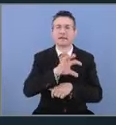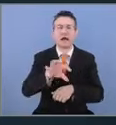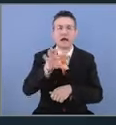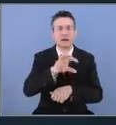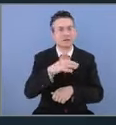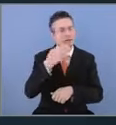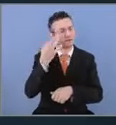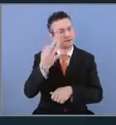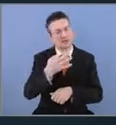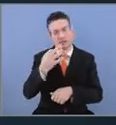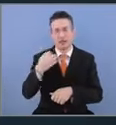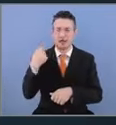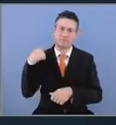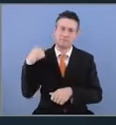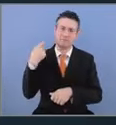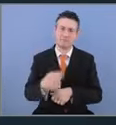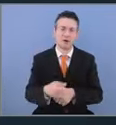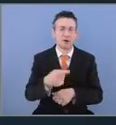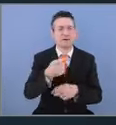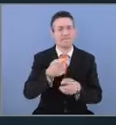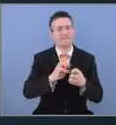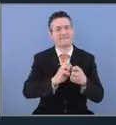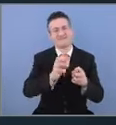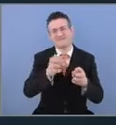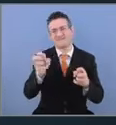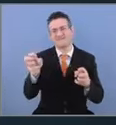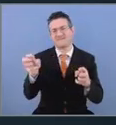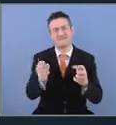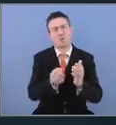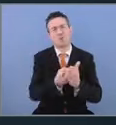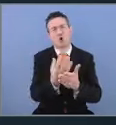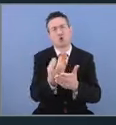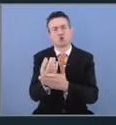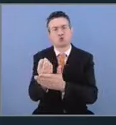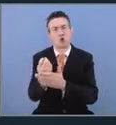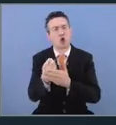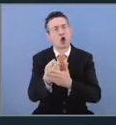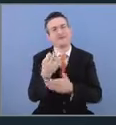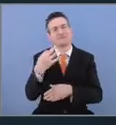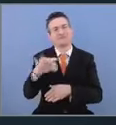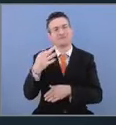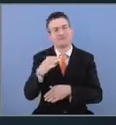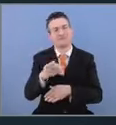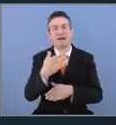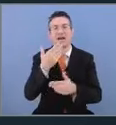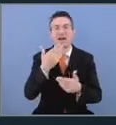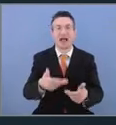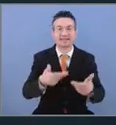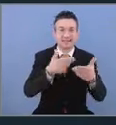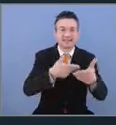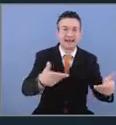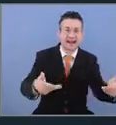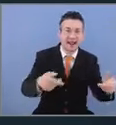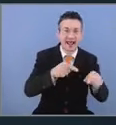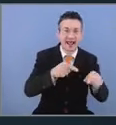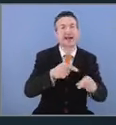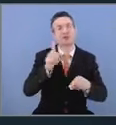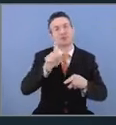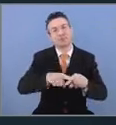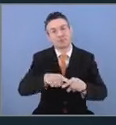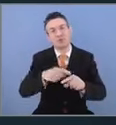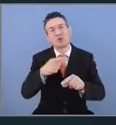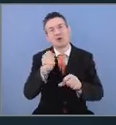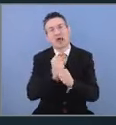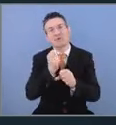produzioni variegate di pregio, frutto di terreni e microclimi ideali per la pratica agricola. Quindi negli ultimi anni